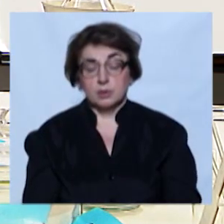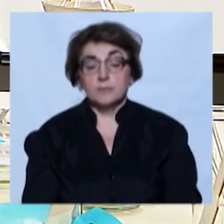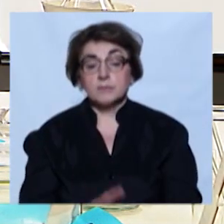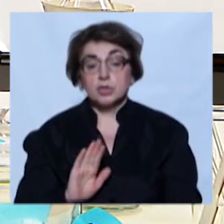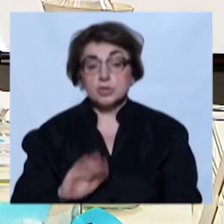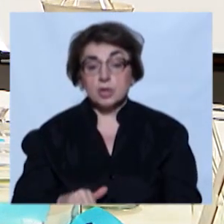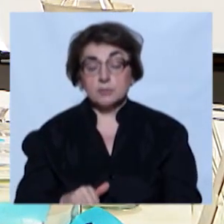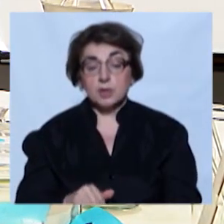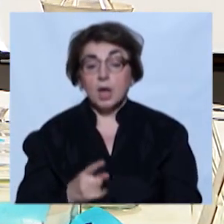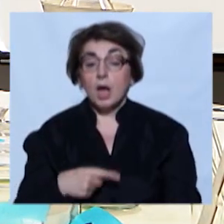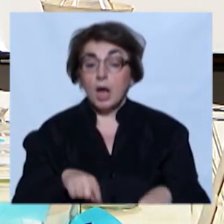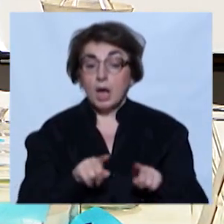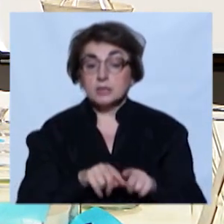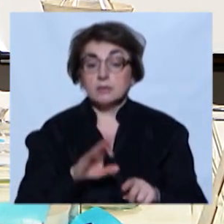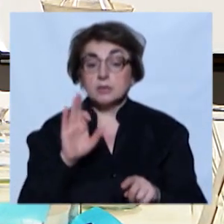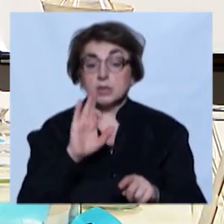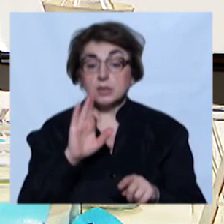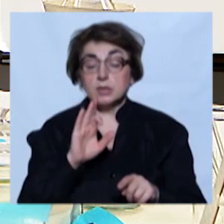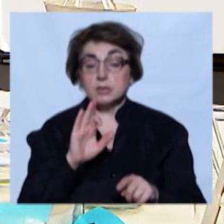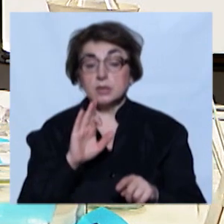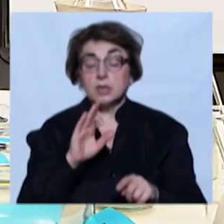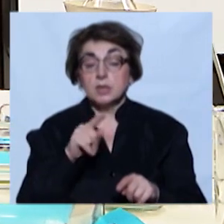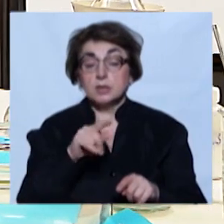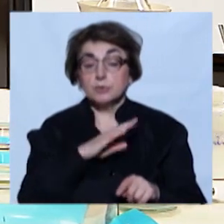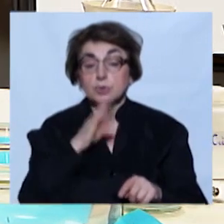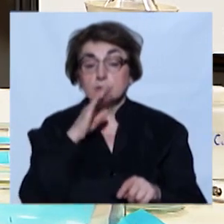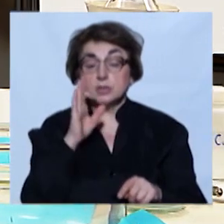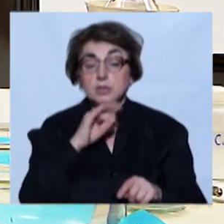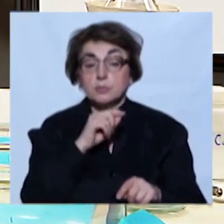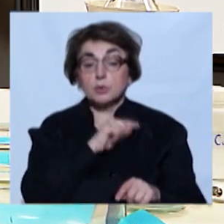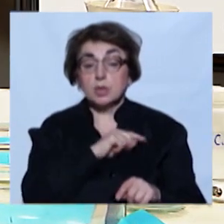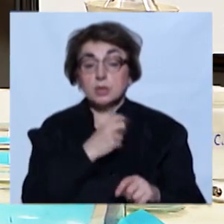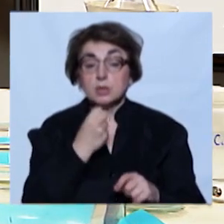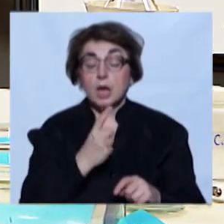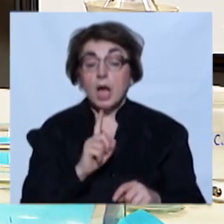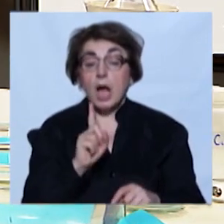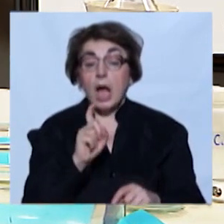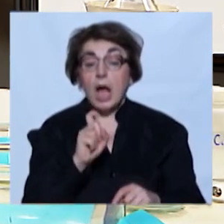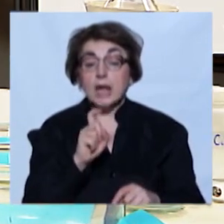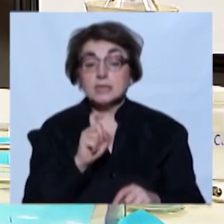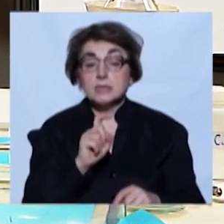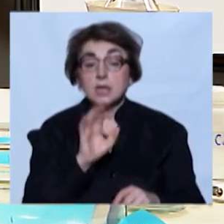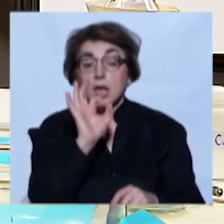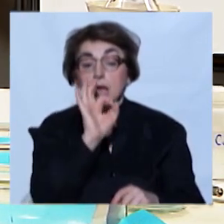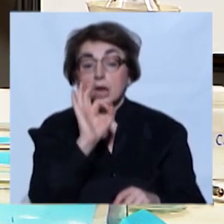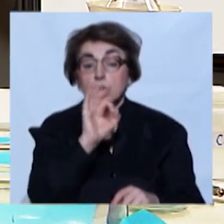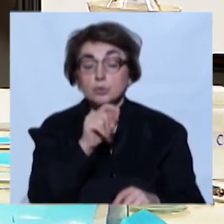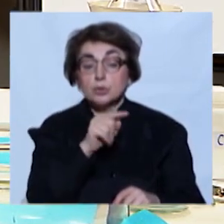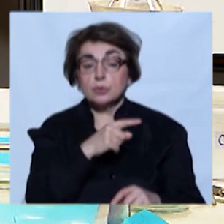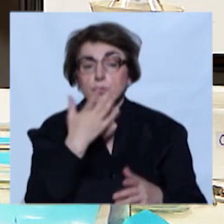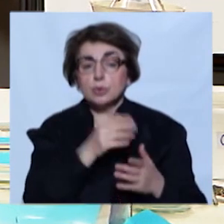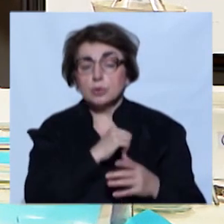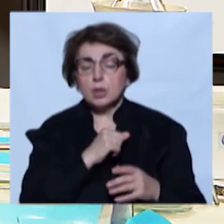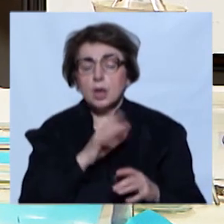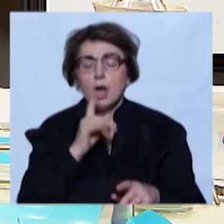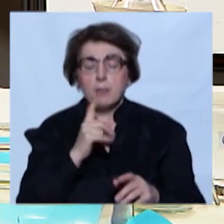შემდეგ, წყლის ქიმიური თვისებიდან აღსანიშნავია ისიც, რომ 100 გრადუს ცელსიუსზე რომ ვადუღოთ წყალი, თუნდაც